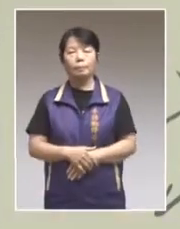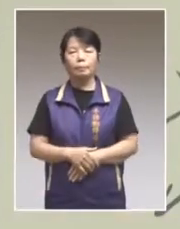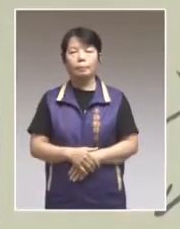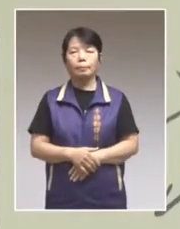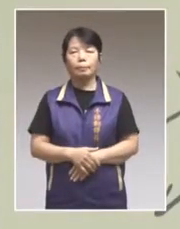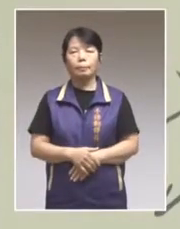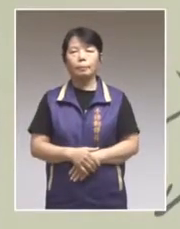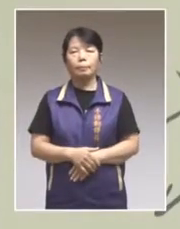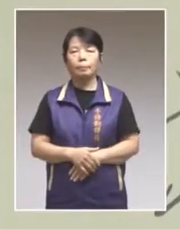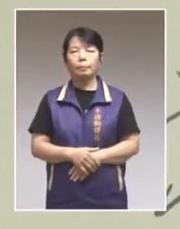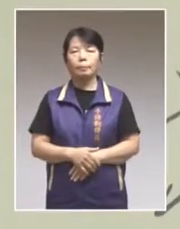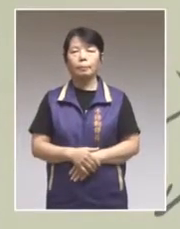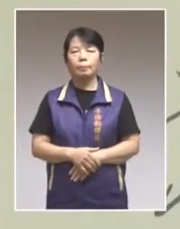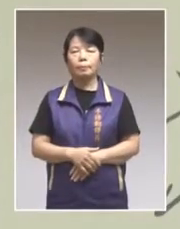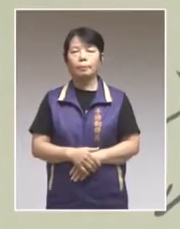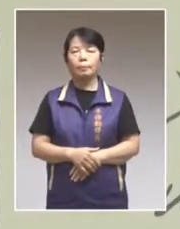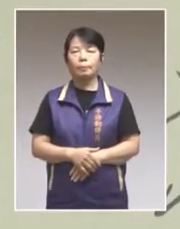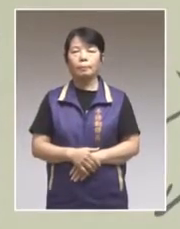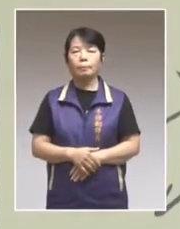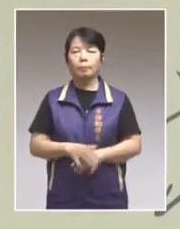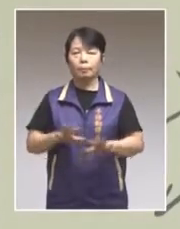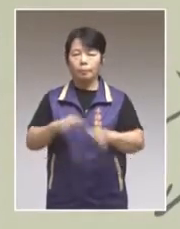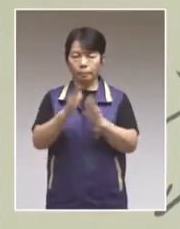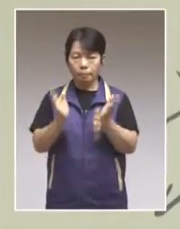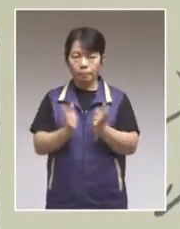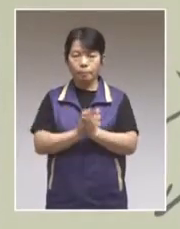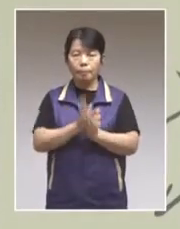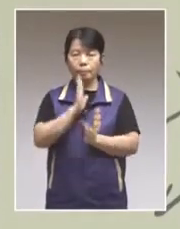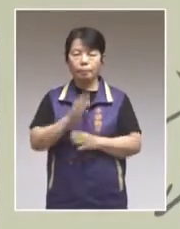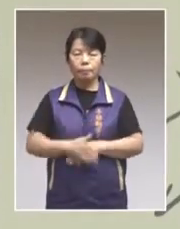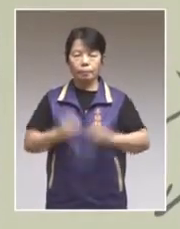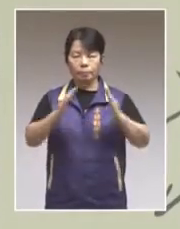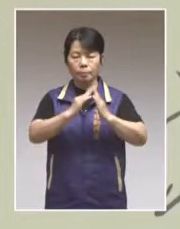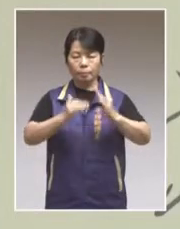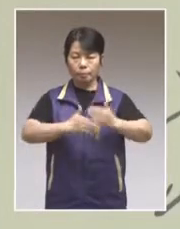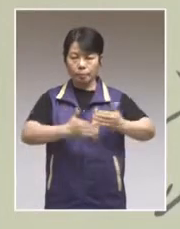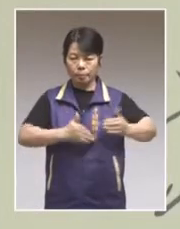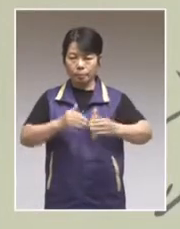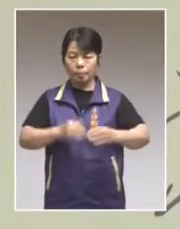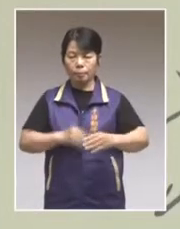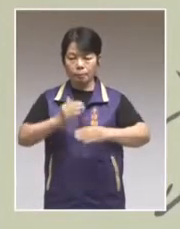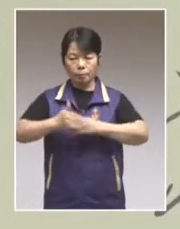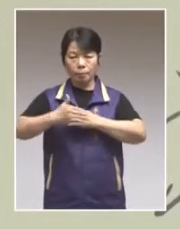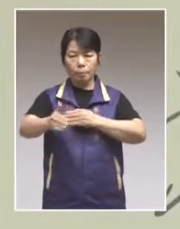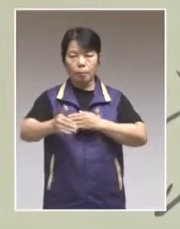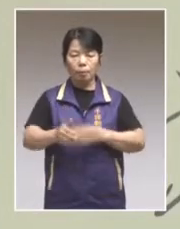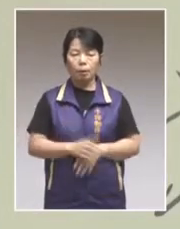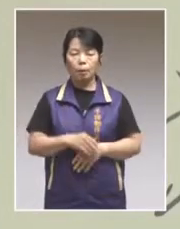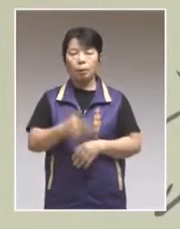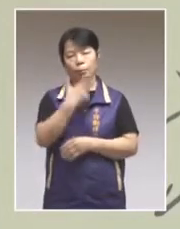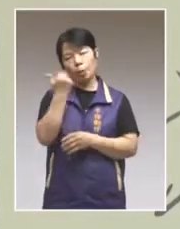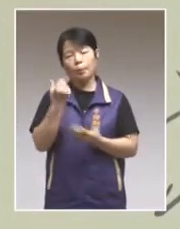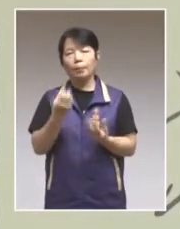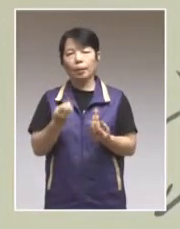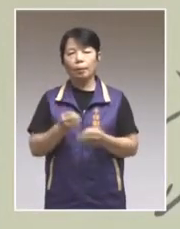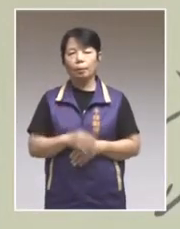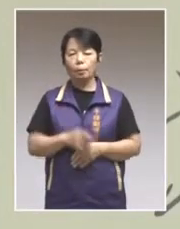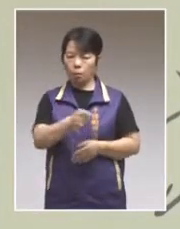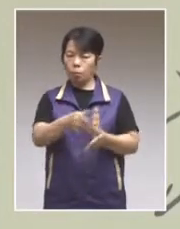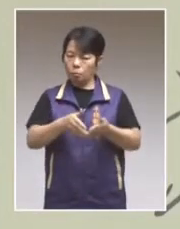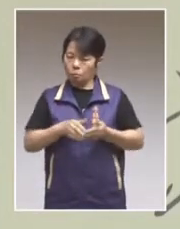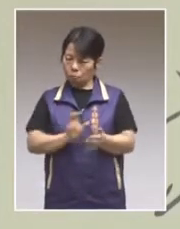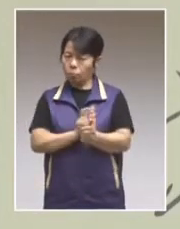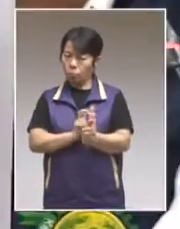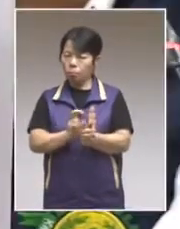好，最后因为在整个居家过程里面毕竟还是造成一些不方便，所以他们需要一些照